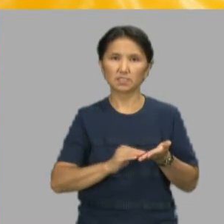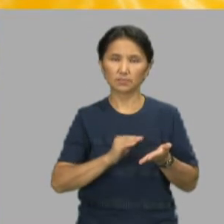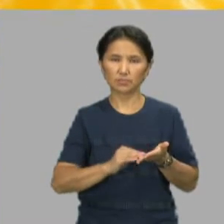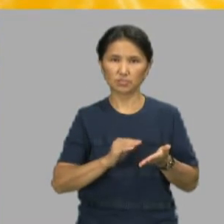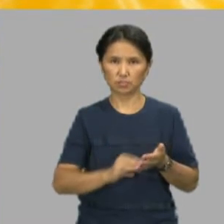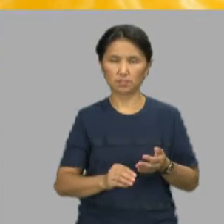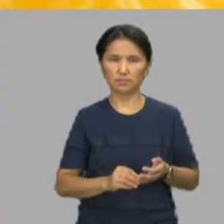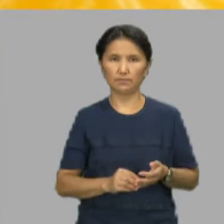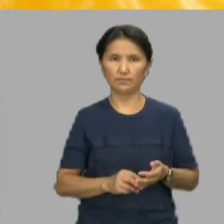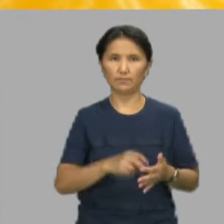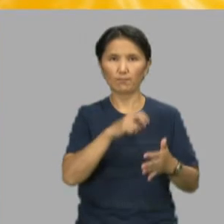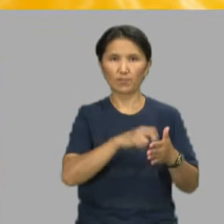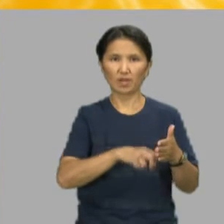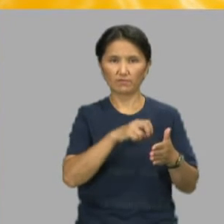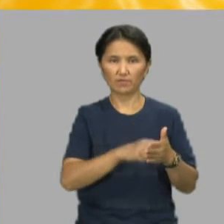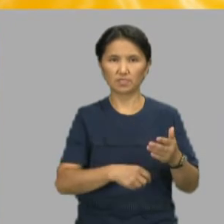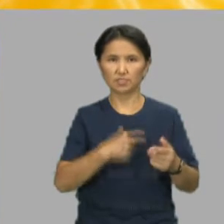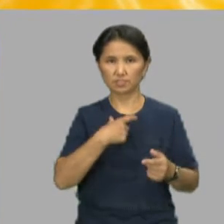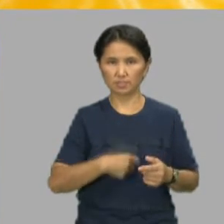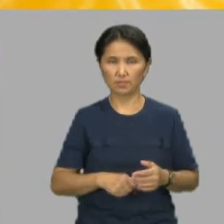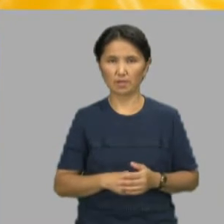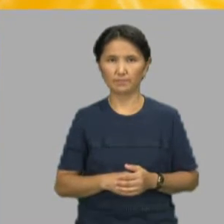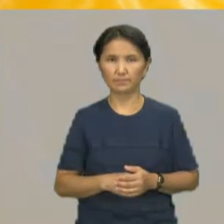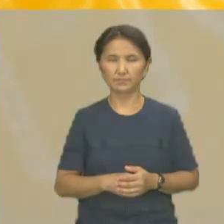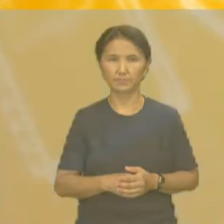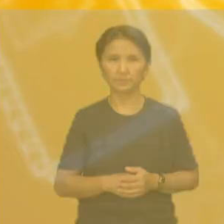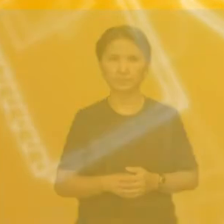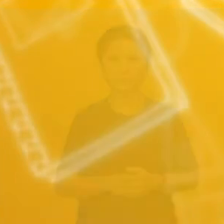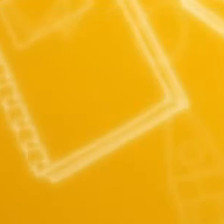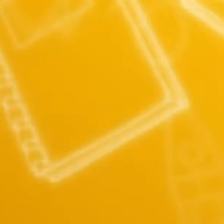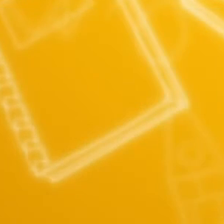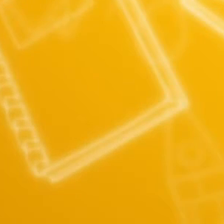Запишите, проверьте себя.